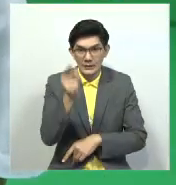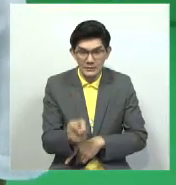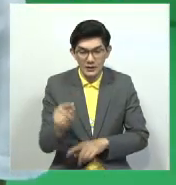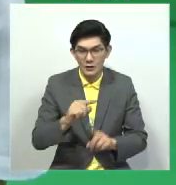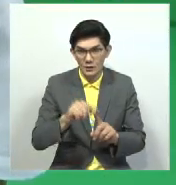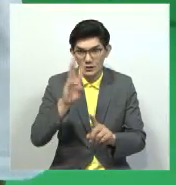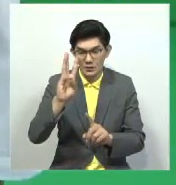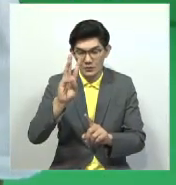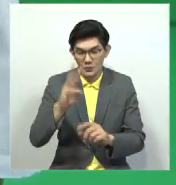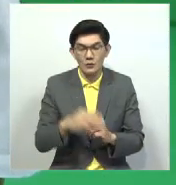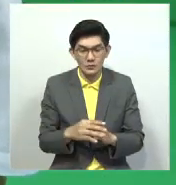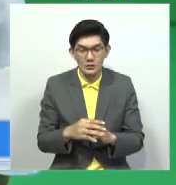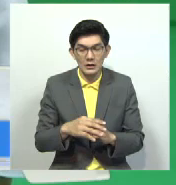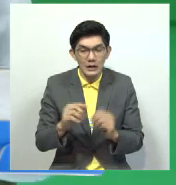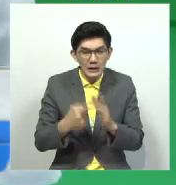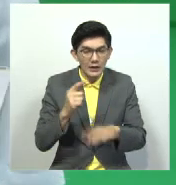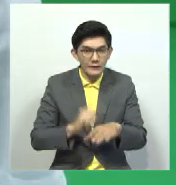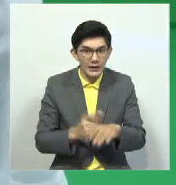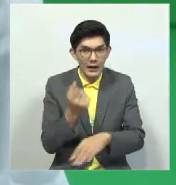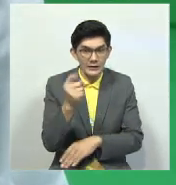ในวันที่6จะเริ่มตั้งแต่เวลา